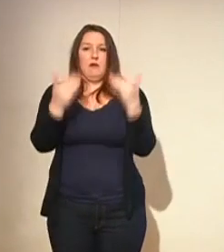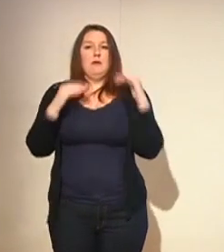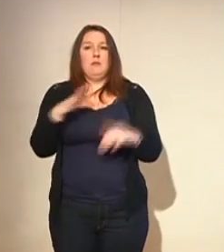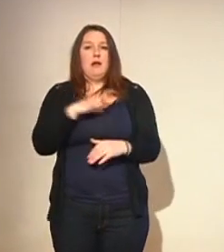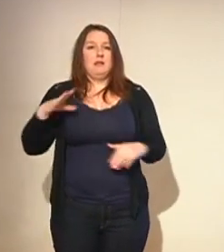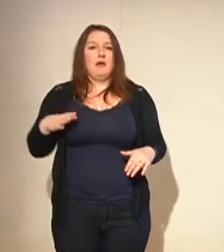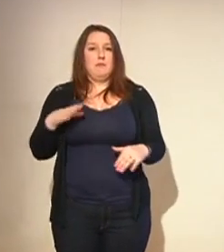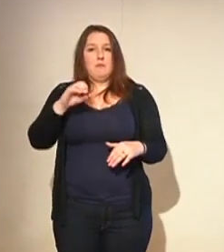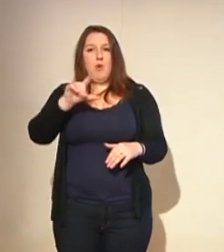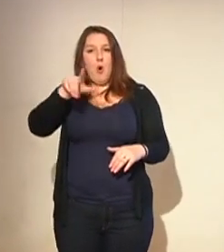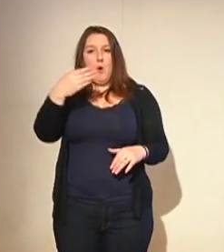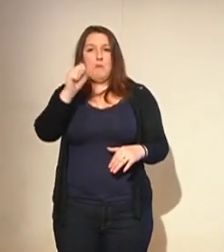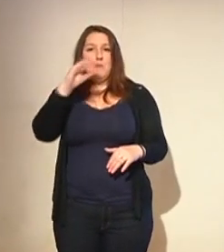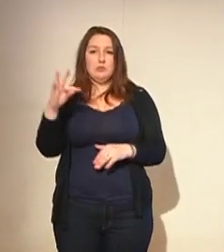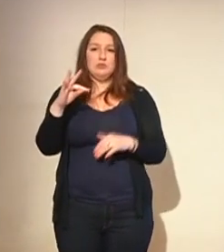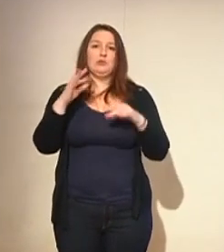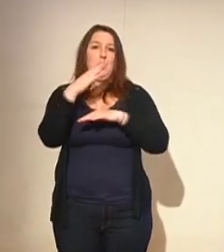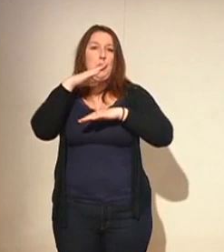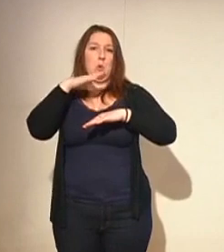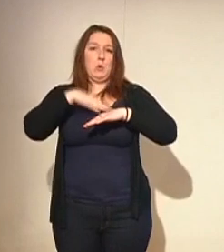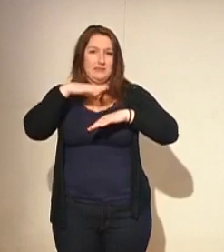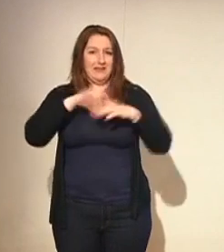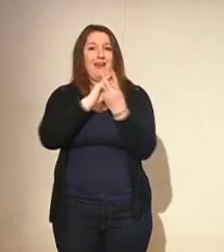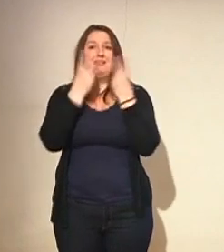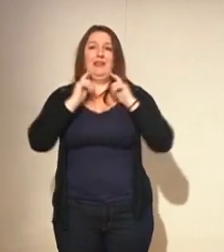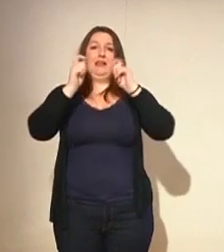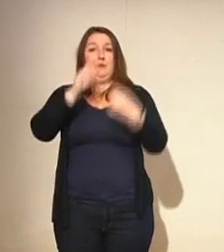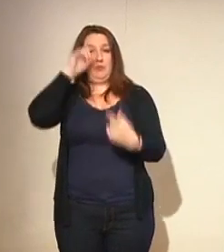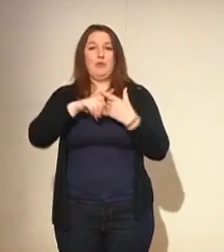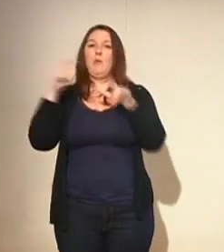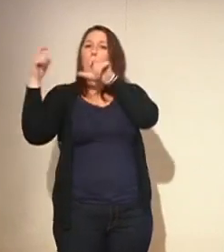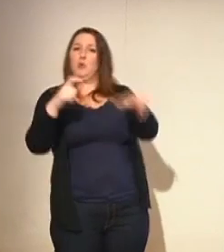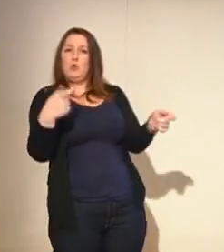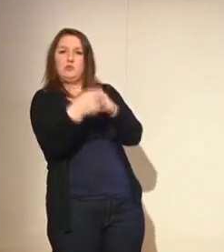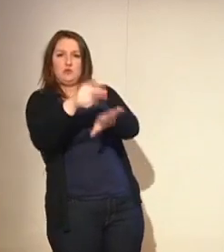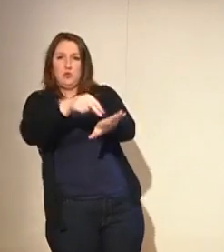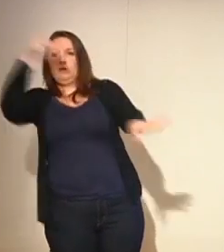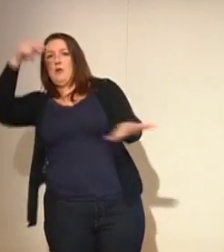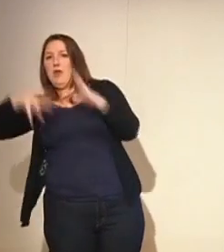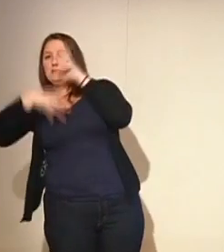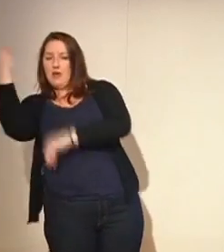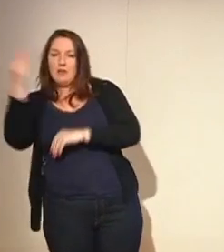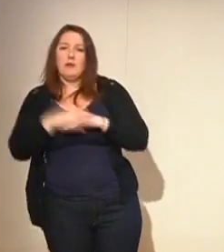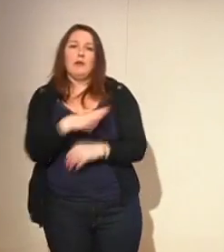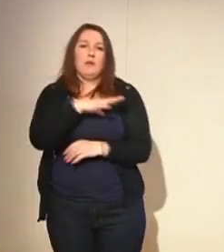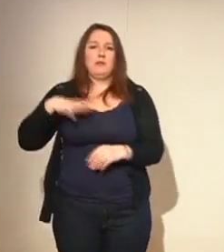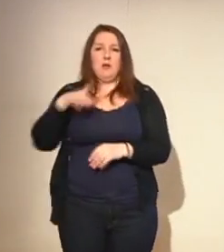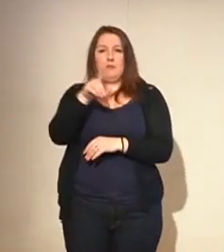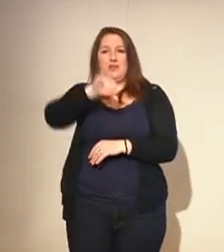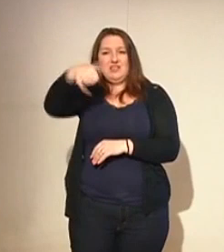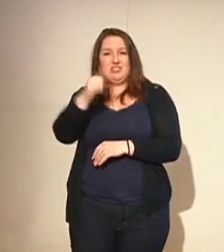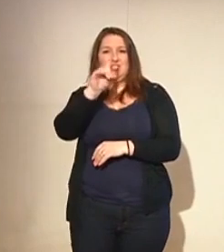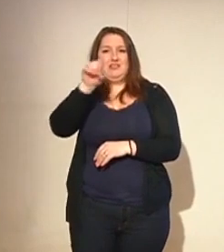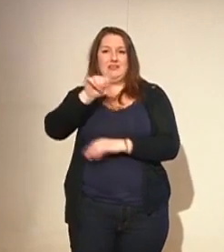HMOs conseillère délégué au contrôle de gestion externe Salima gidel